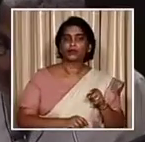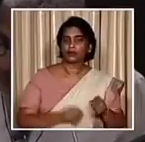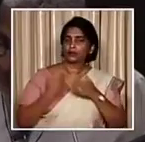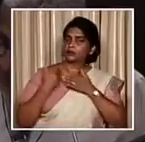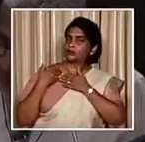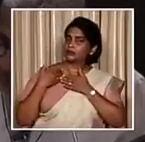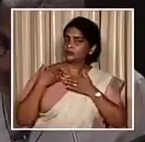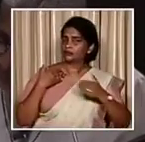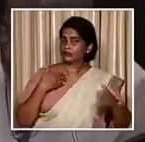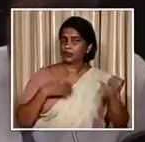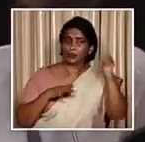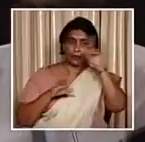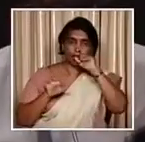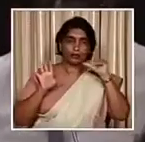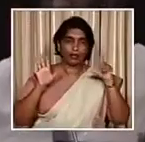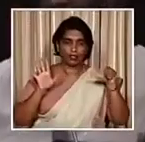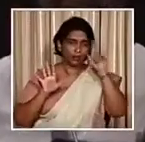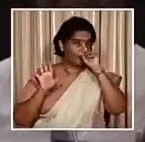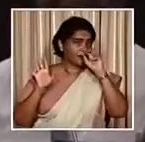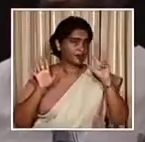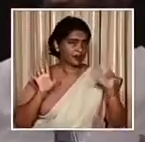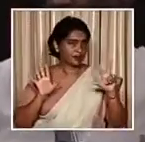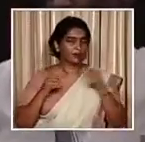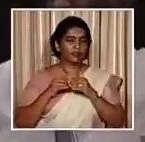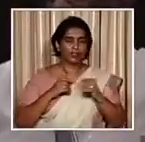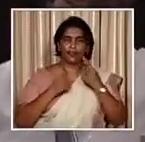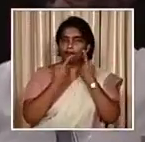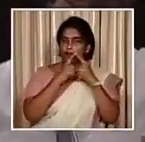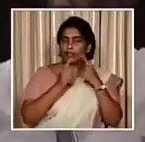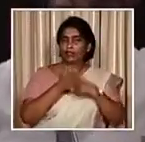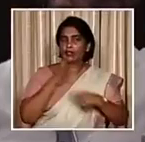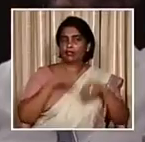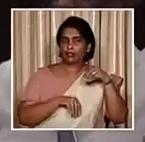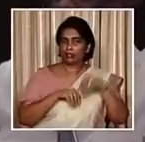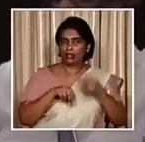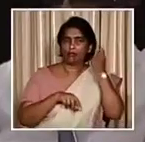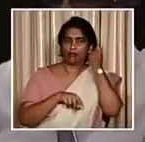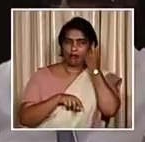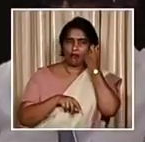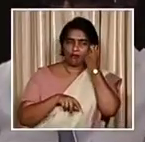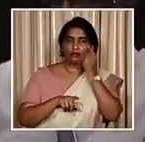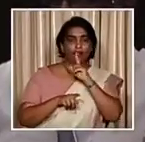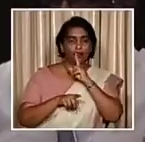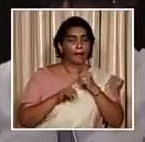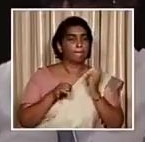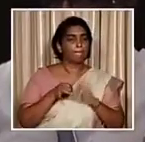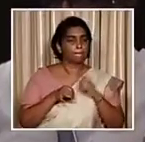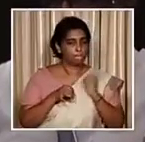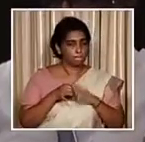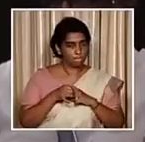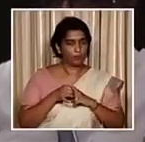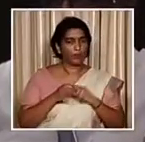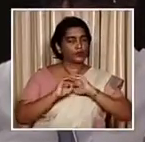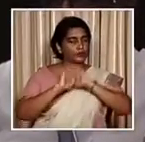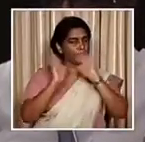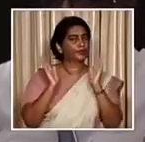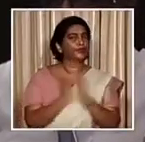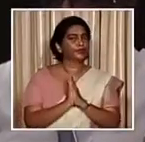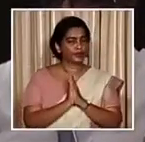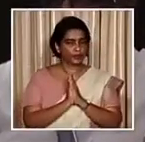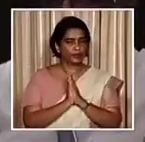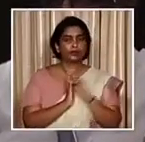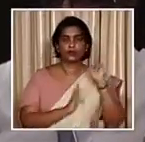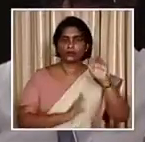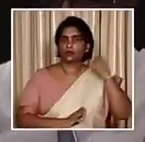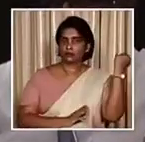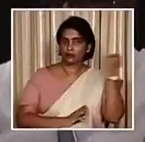කාලයක් තිස්සේ මාස 7-8ක් තිස්සේ විවිධ දේශපාලන මතිමතාන්තර මත ඉදිරිපත් වූ ප්‍රශ්නත් ඒකරාශි කරගෙන තමයි ඒ